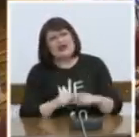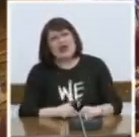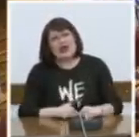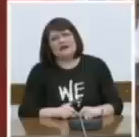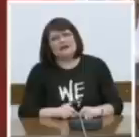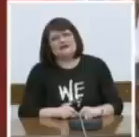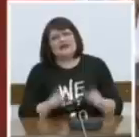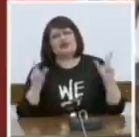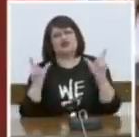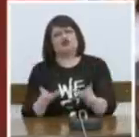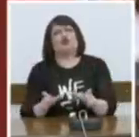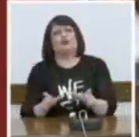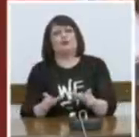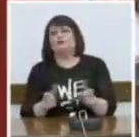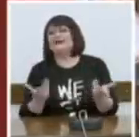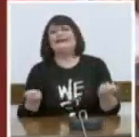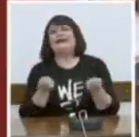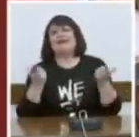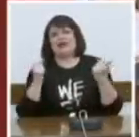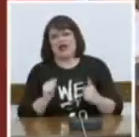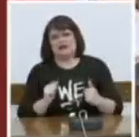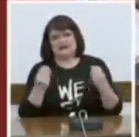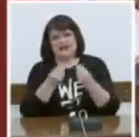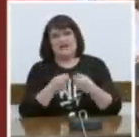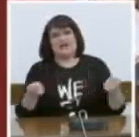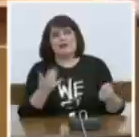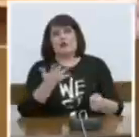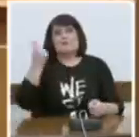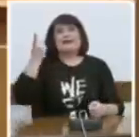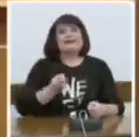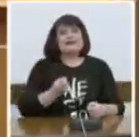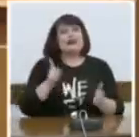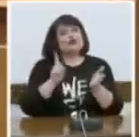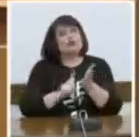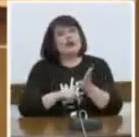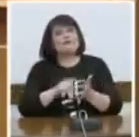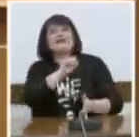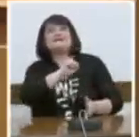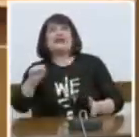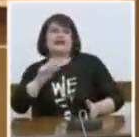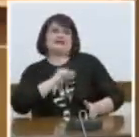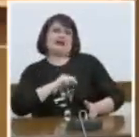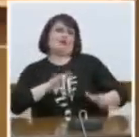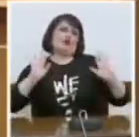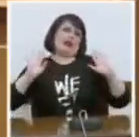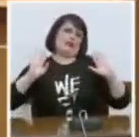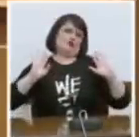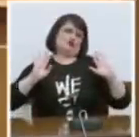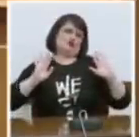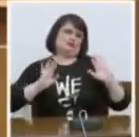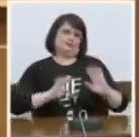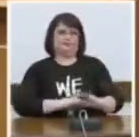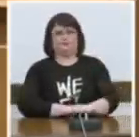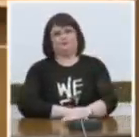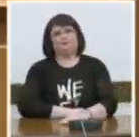προτείνουμε. Μακάρι, εμείς θα χειροκροτήσουμε. Την εφαρμογή 5% ανώτατου συντελεστή κέρδους σε όλη την ενέργεια και στην παραγωγή ρεύματος και στην εμπορία ρεύματος.